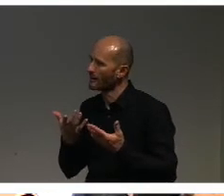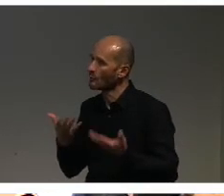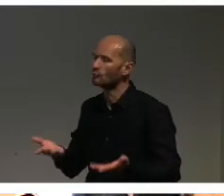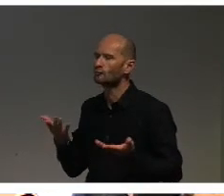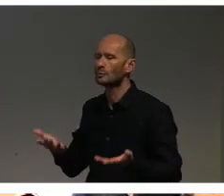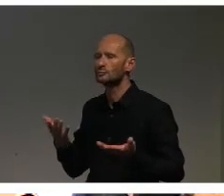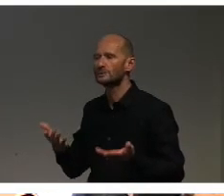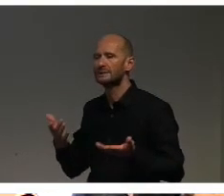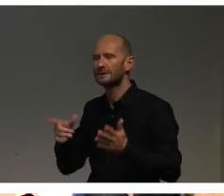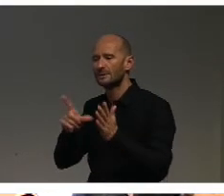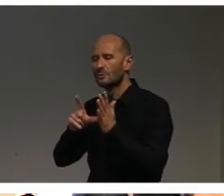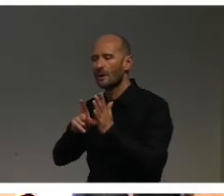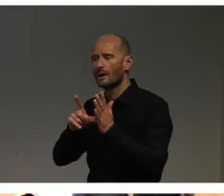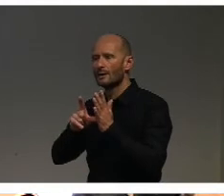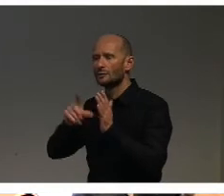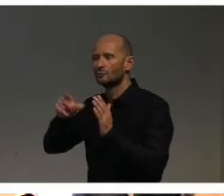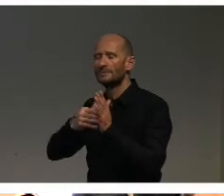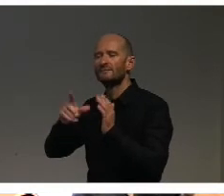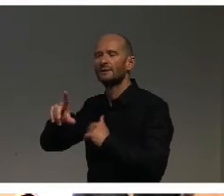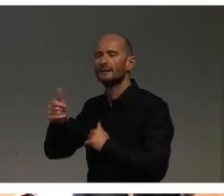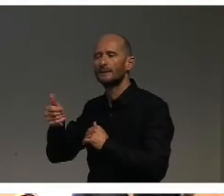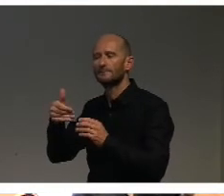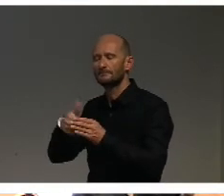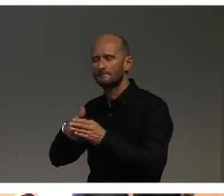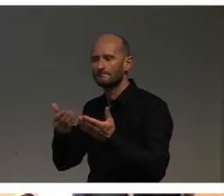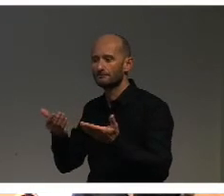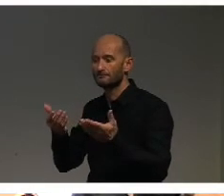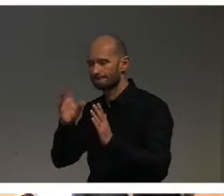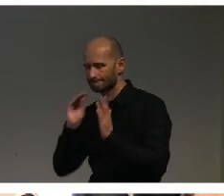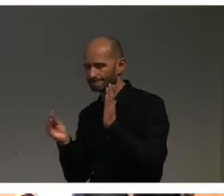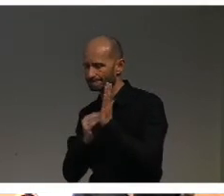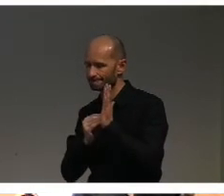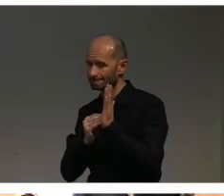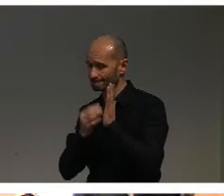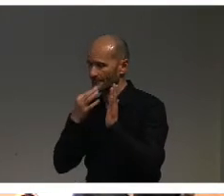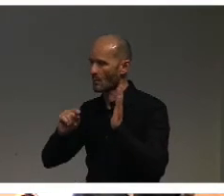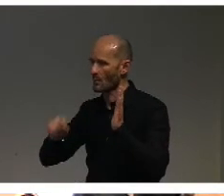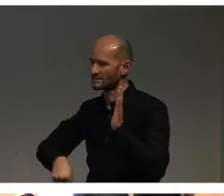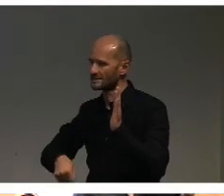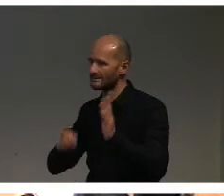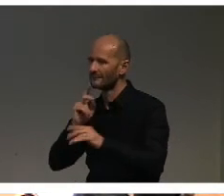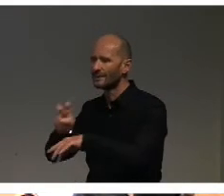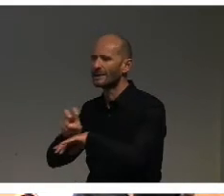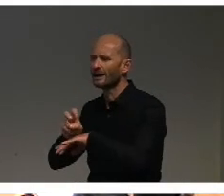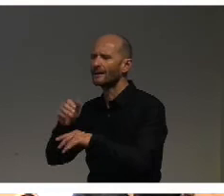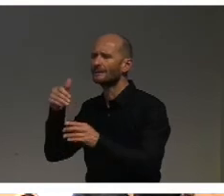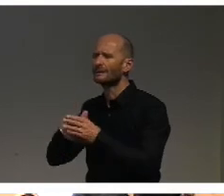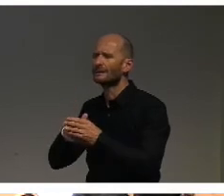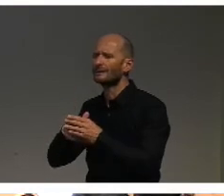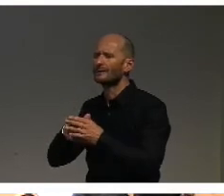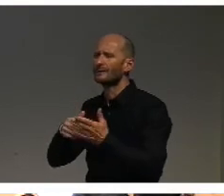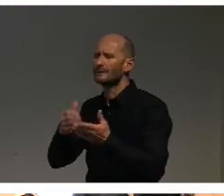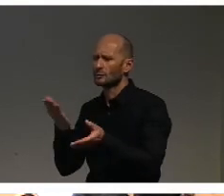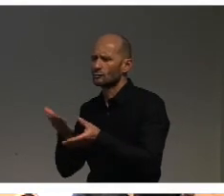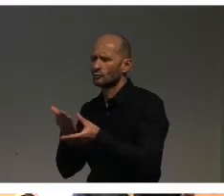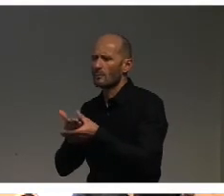de 2021, du août 2021, on ait introduit l'obligation de conserver le document unique d'évaluation des risques professionnels pendant 40